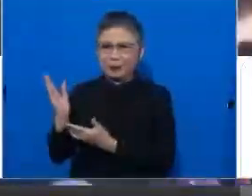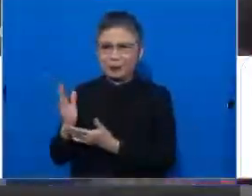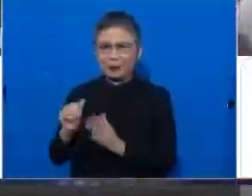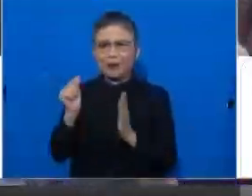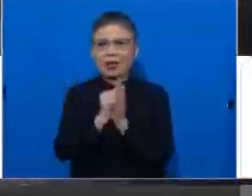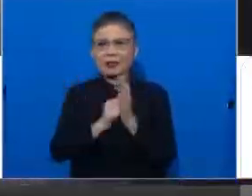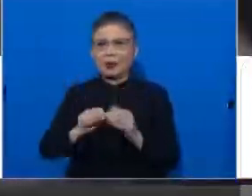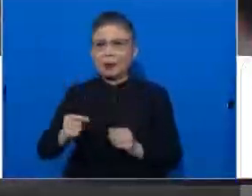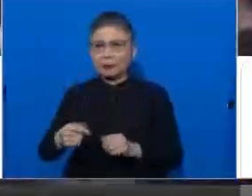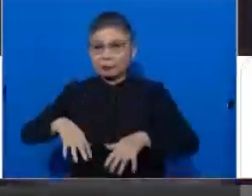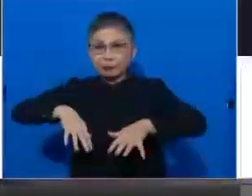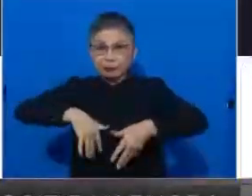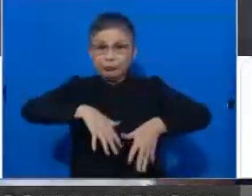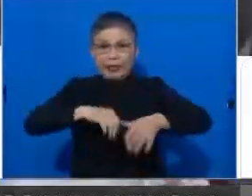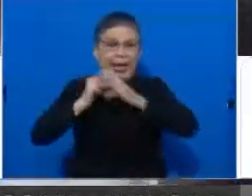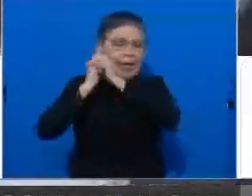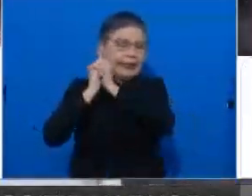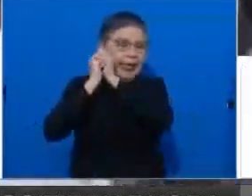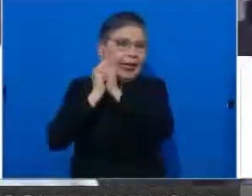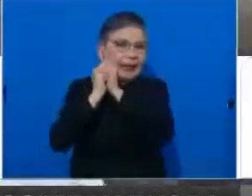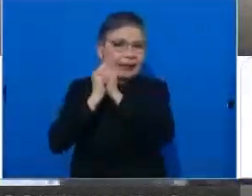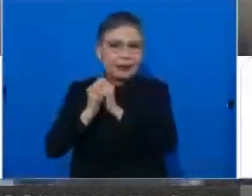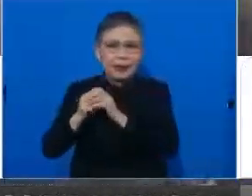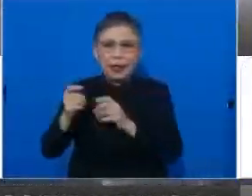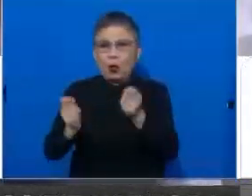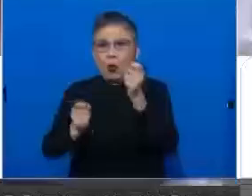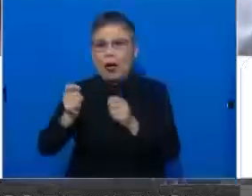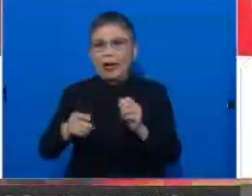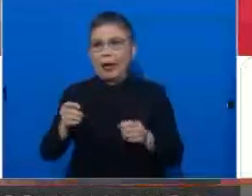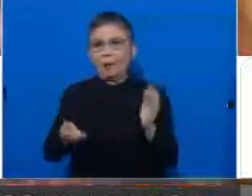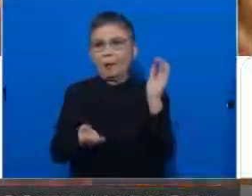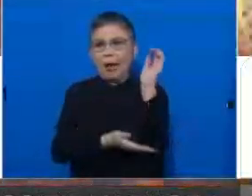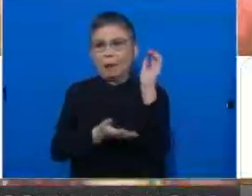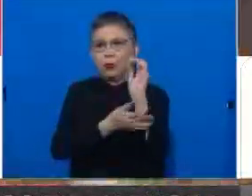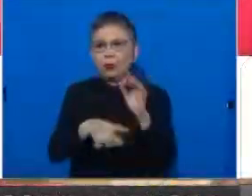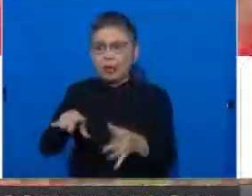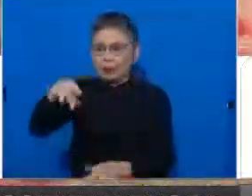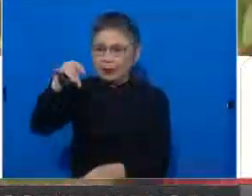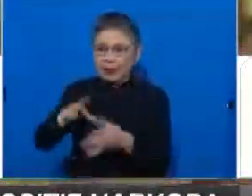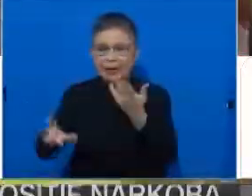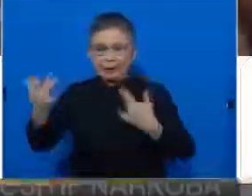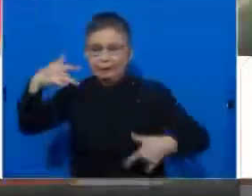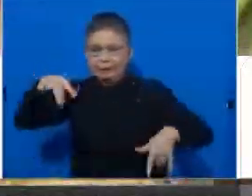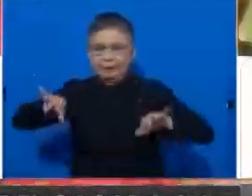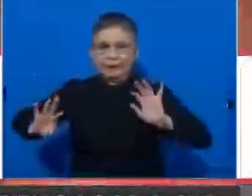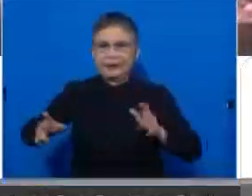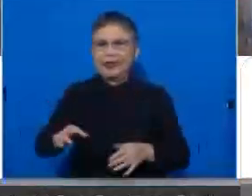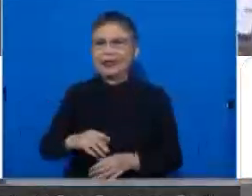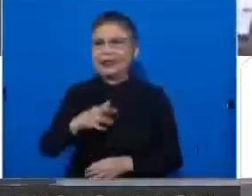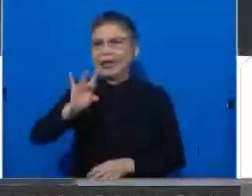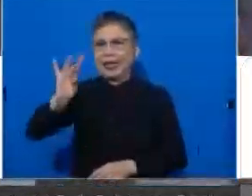Acara dimulai dari arak-arakan lengser, pertunjukan wayang bambu, tari petik teh, dan berbagai tradisi tanah air